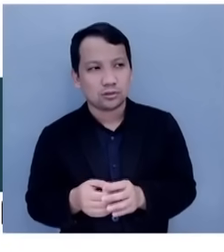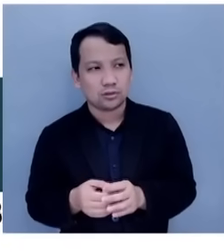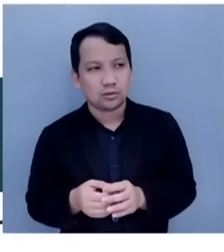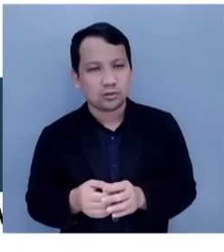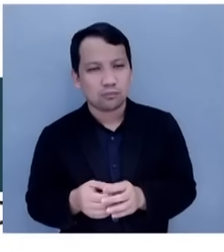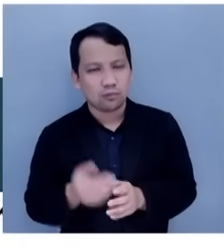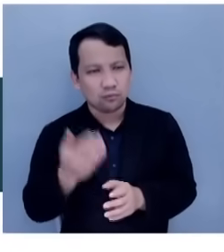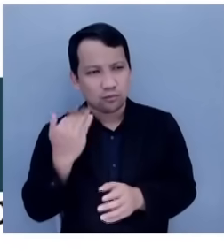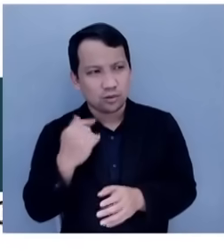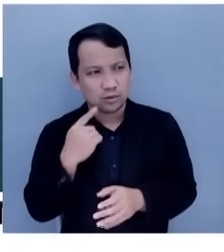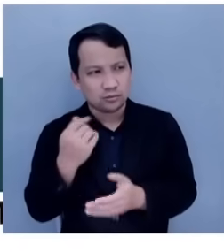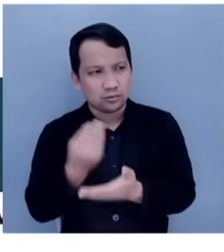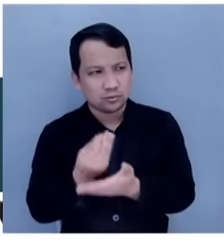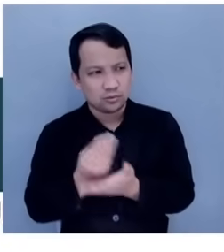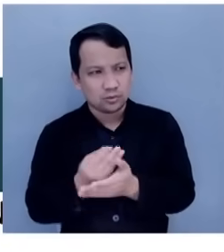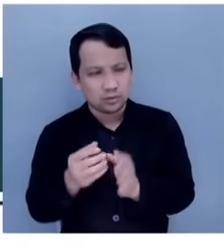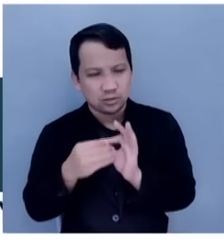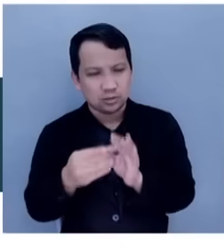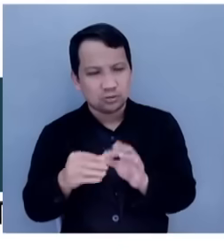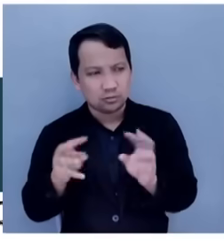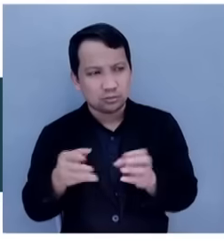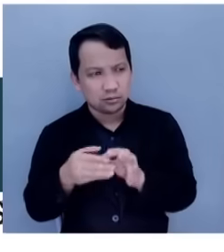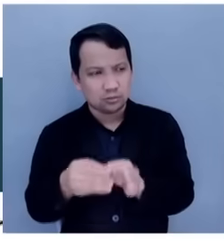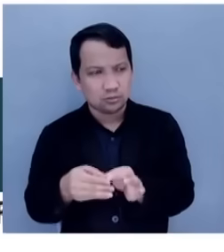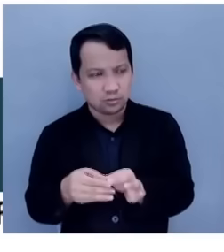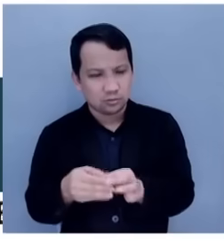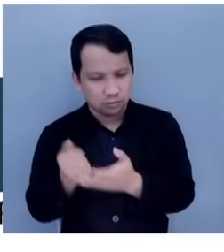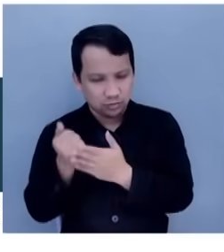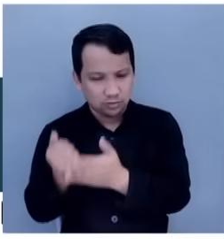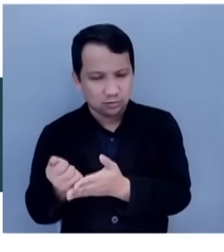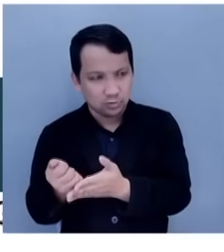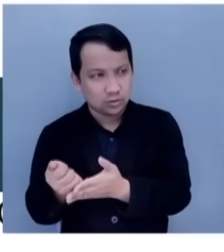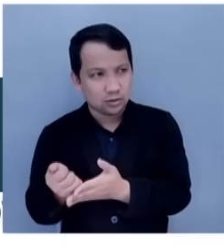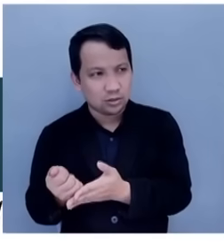Because these funds were used in such a way that helped, you know, remove